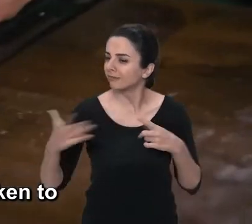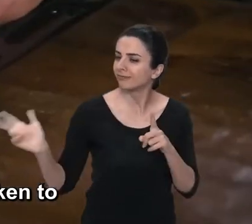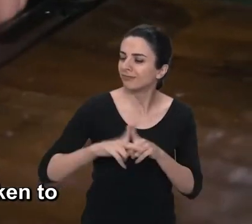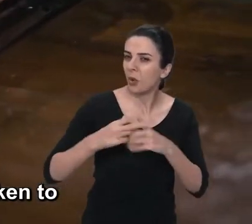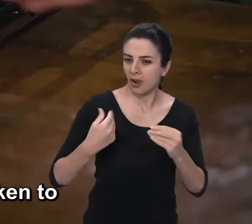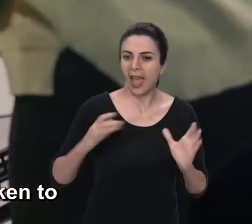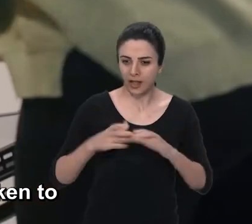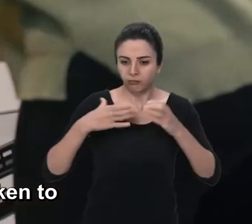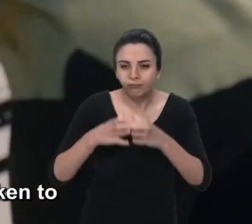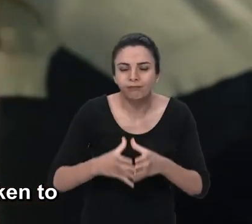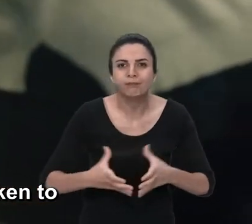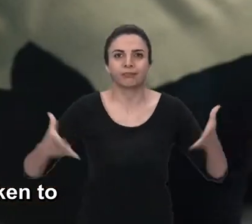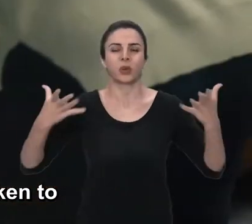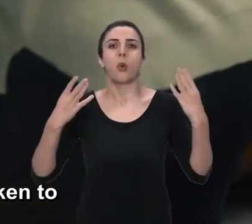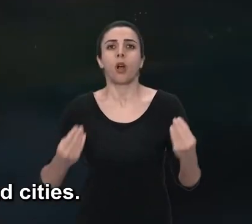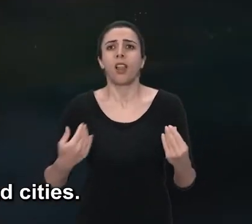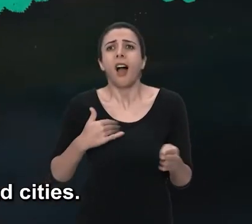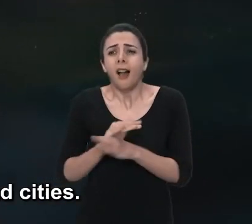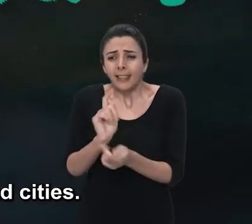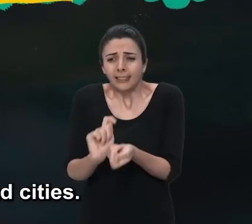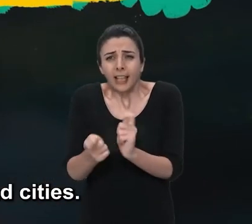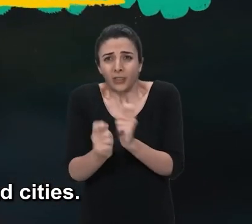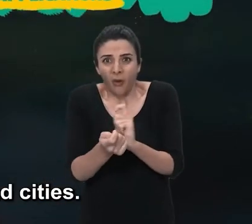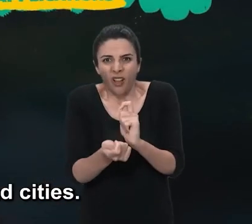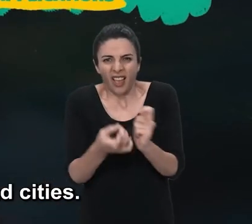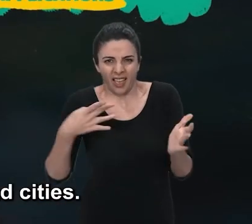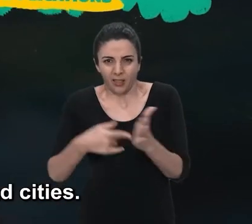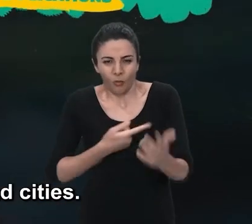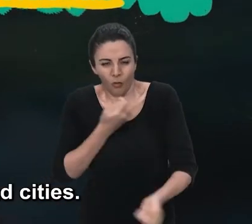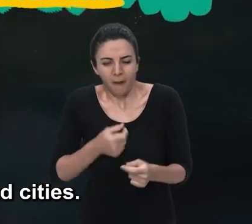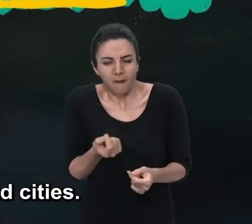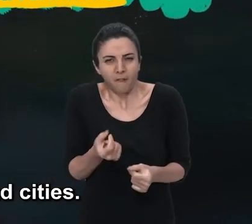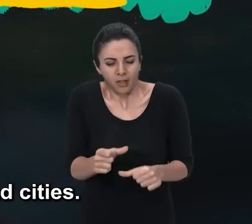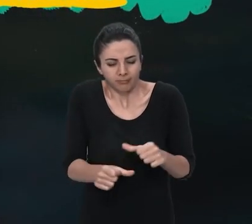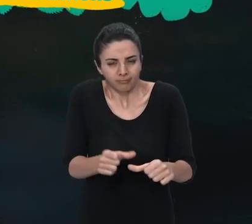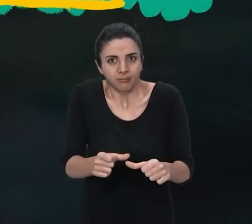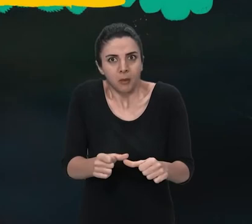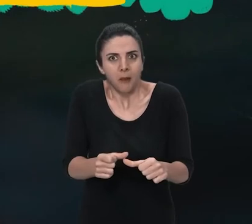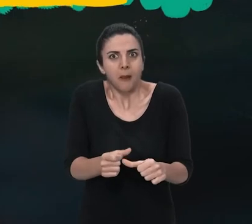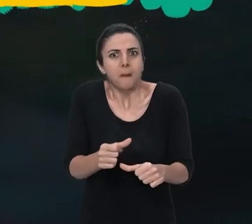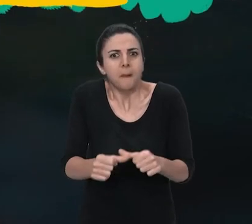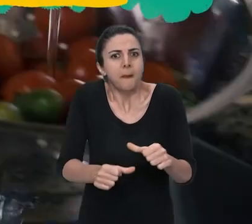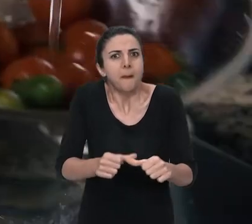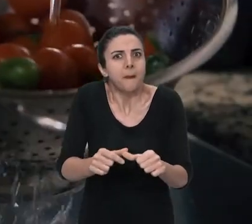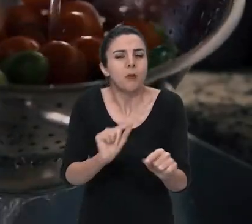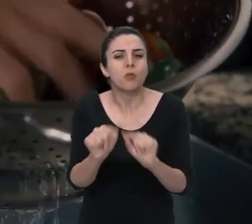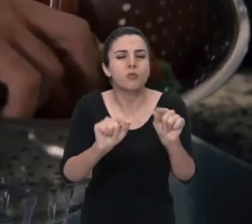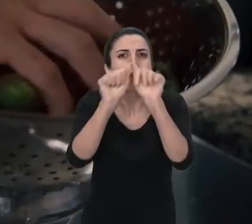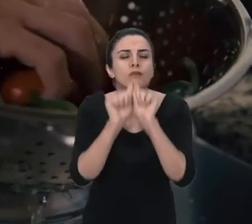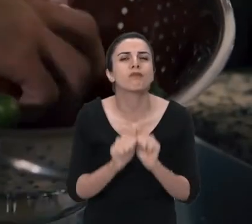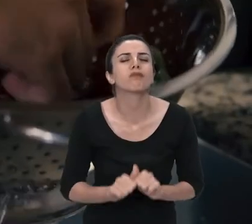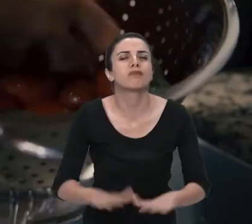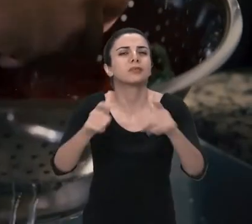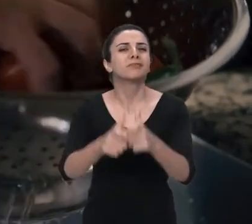Değişimi başlatmak için atılan küçük adımlar, köyler, şehirler boyunca yürüyüp yol aldı. Yol aldık. Biz, yani